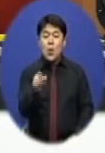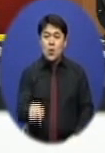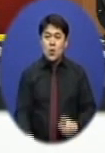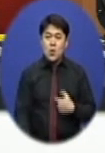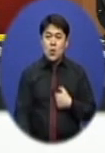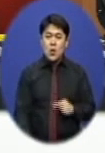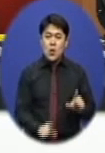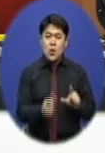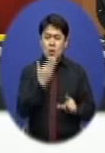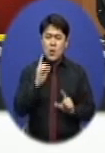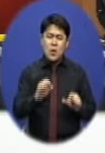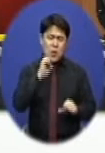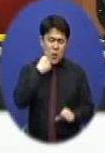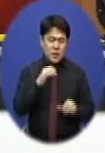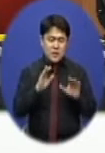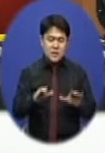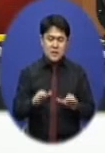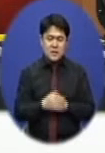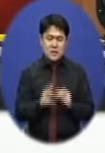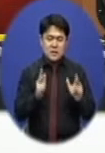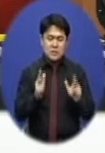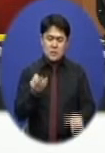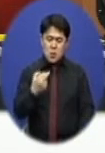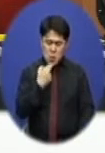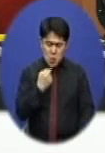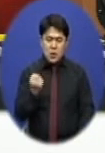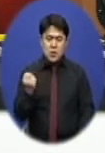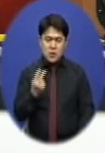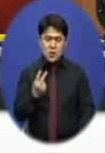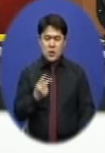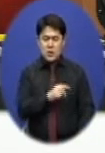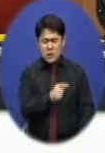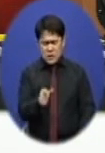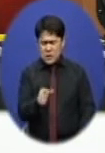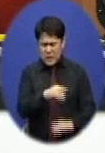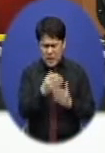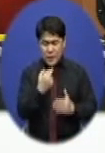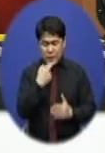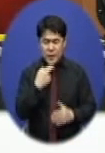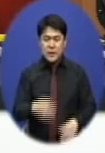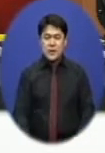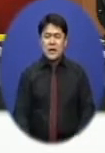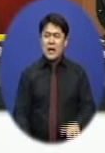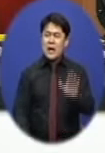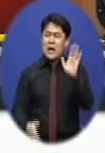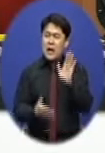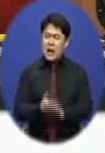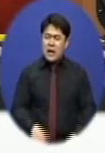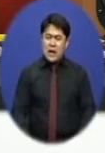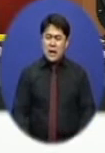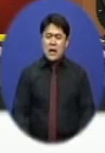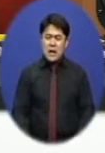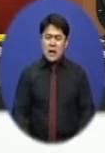형편이 어려웠어요. 지금 난방비도 없고. 아, 네. 아 이분이 저분이구나. 그때 뭐 예, 이렇게